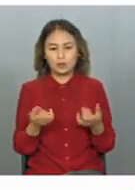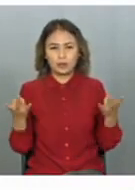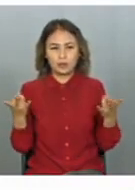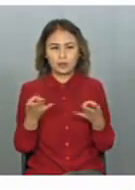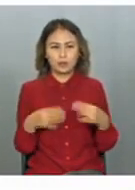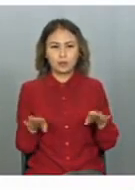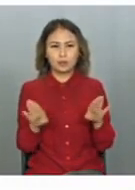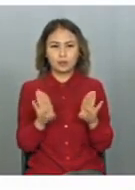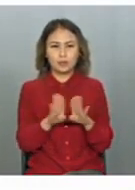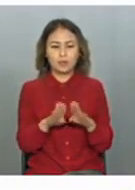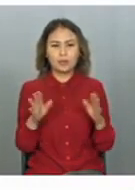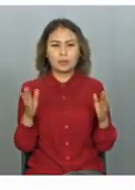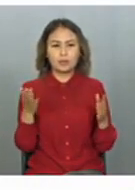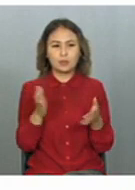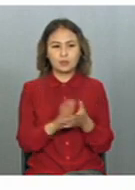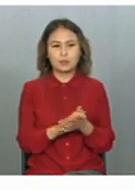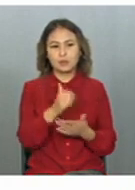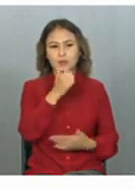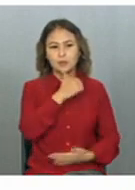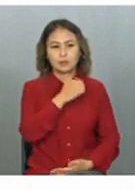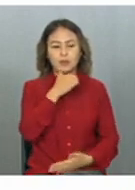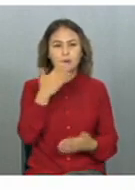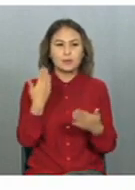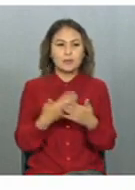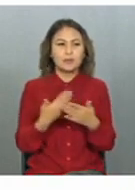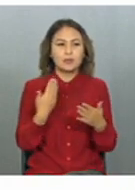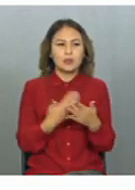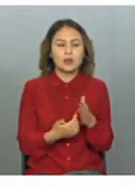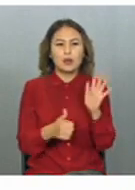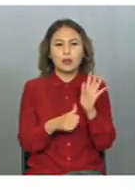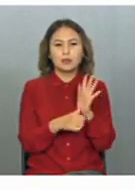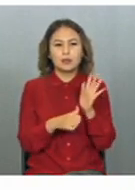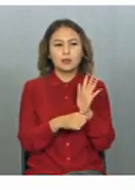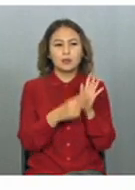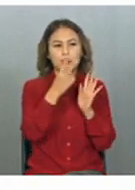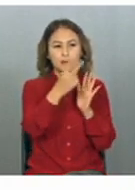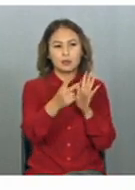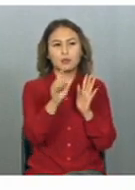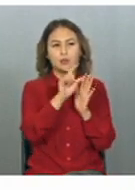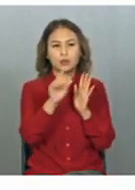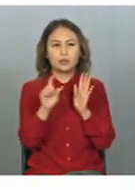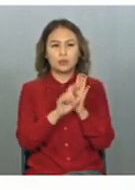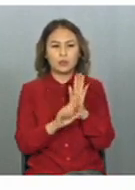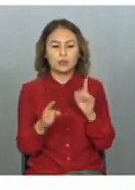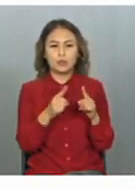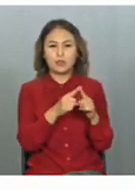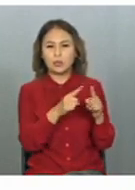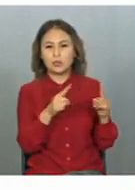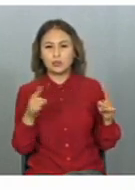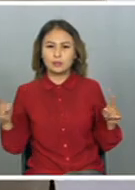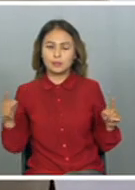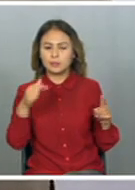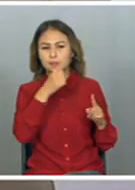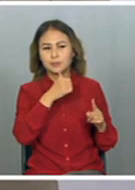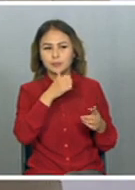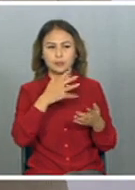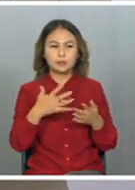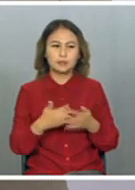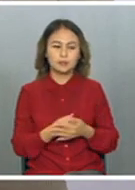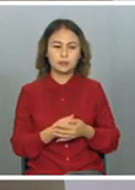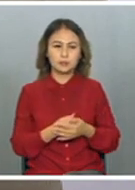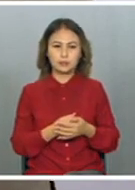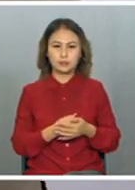мұнымен жақынырақ танысатын боламыз. Мысалы, 6'dan 2 bölşegin координаттық сәуледе кескіндейік. Birinci